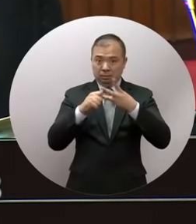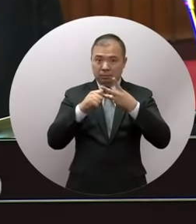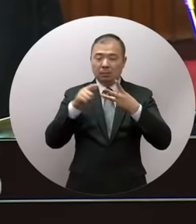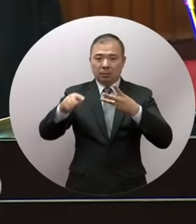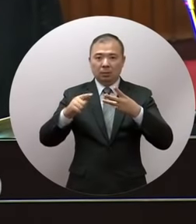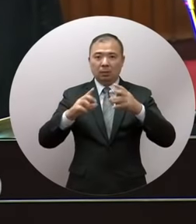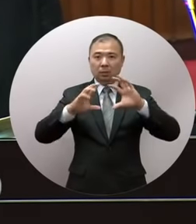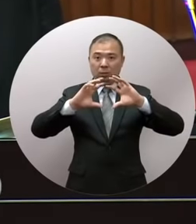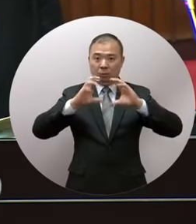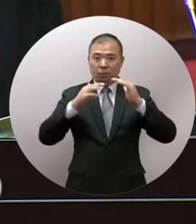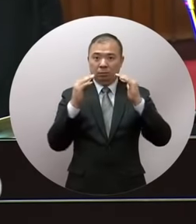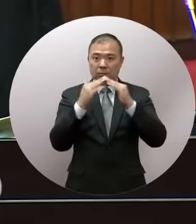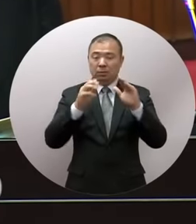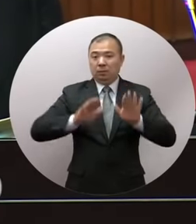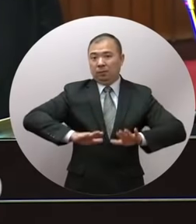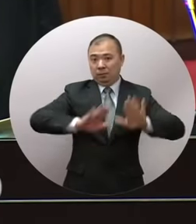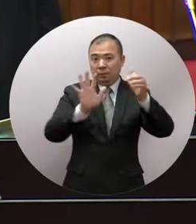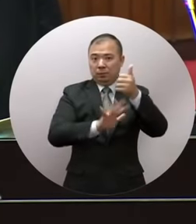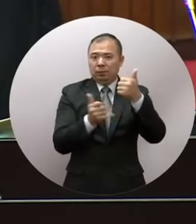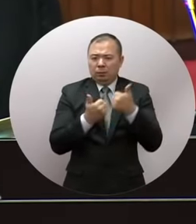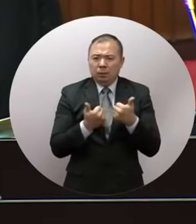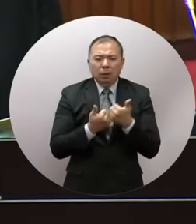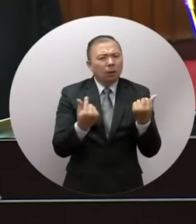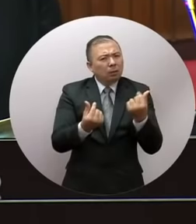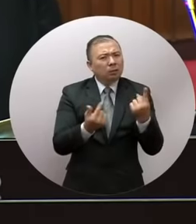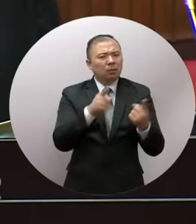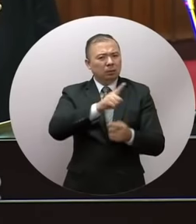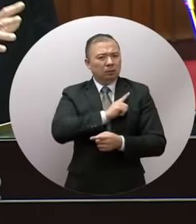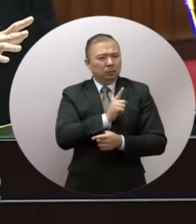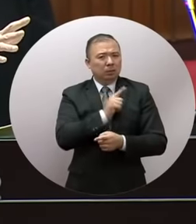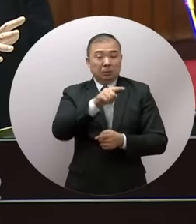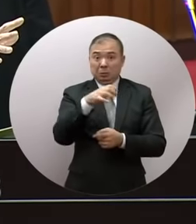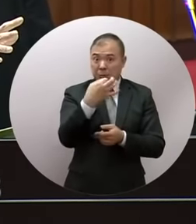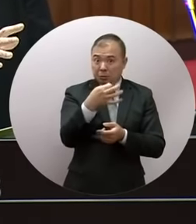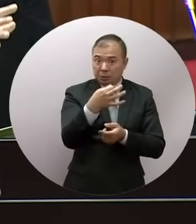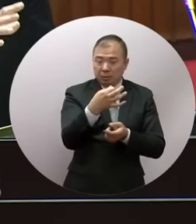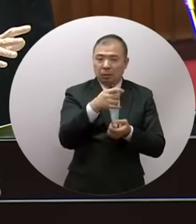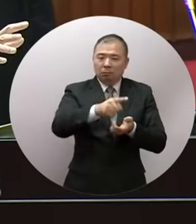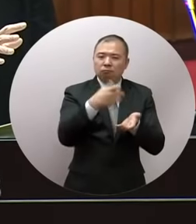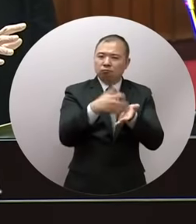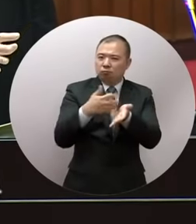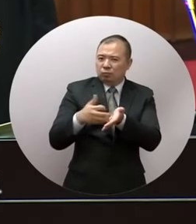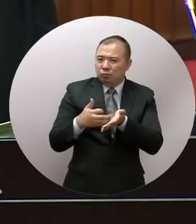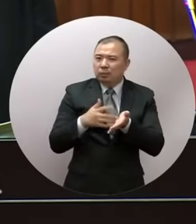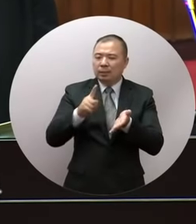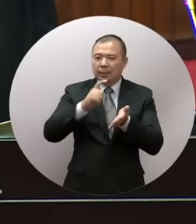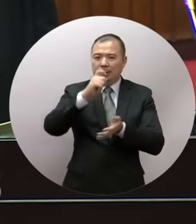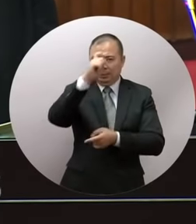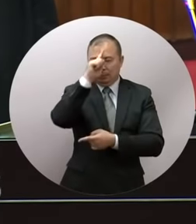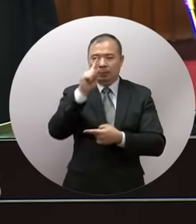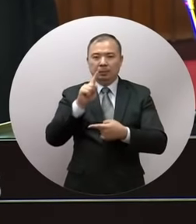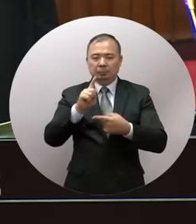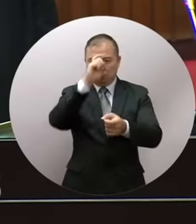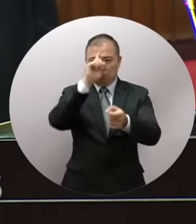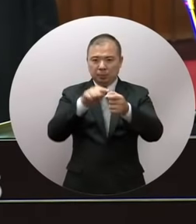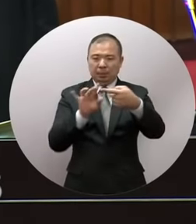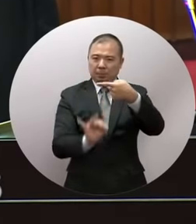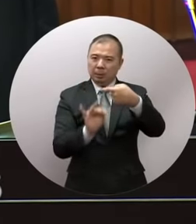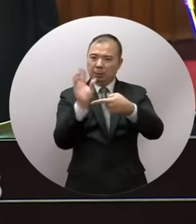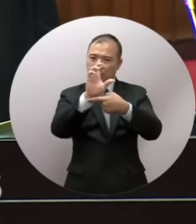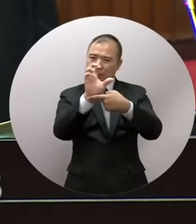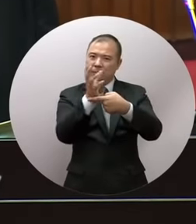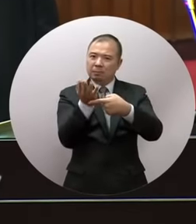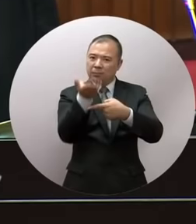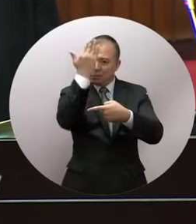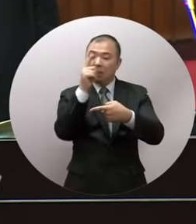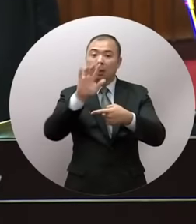的好像是只负责编了一笔钱，然后把它就是实现率到90几%下到地方去，但是各个地方的执